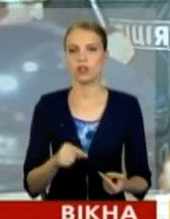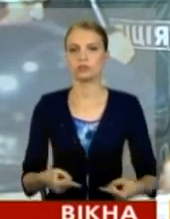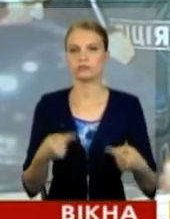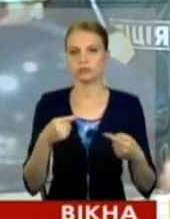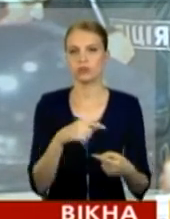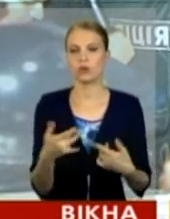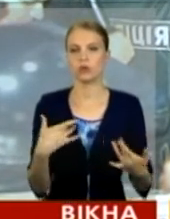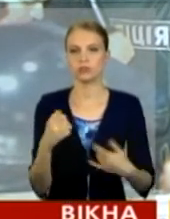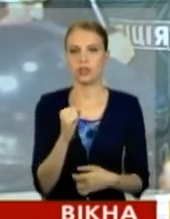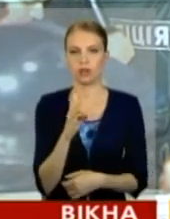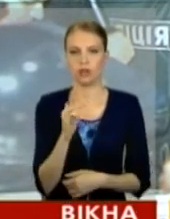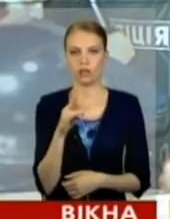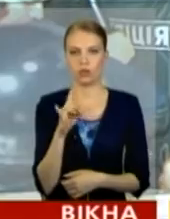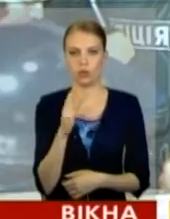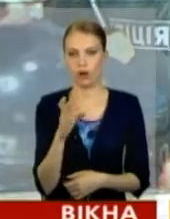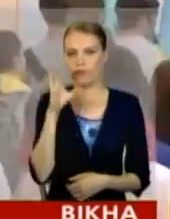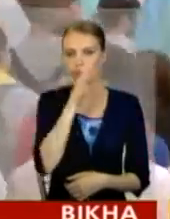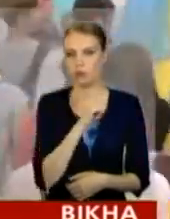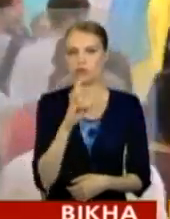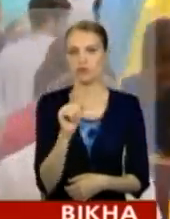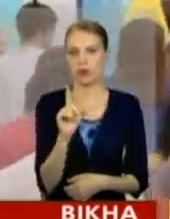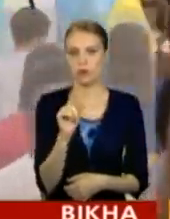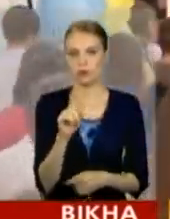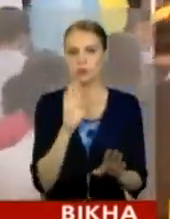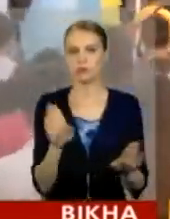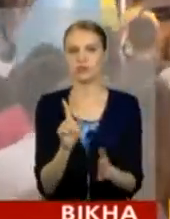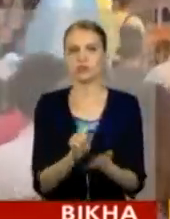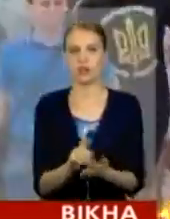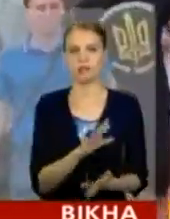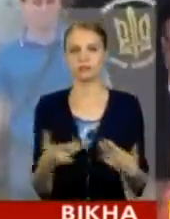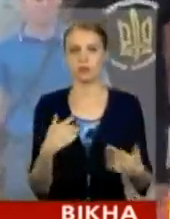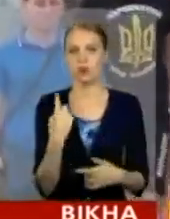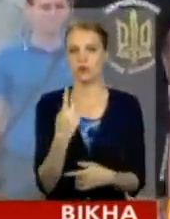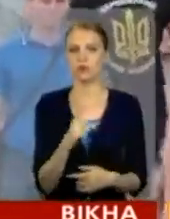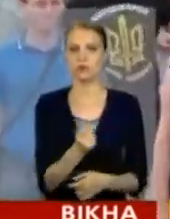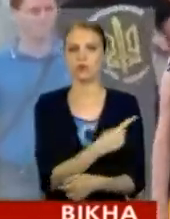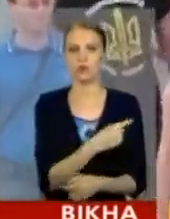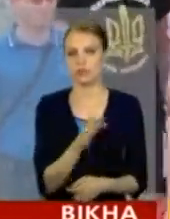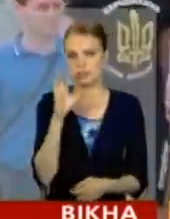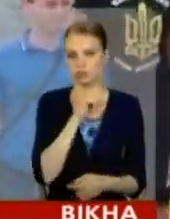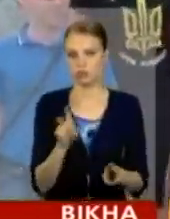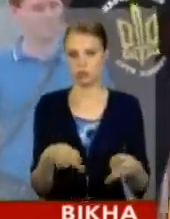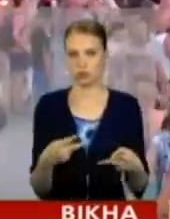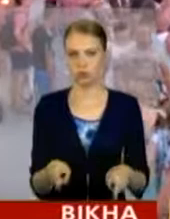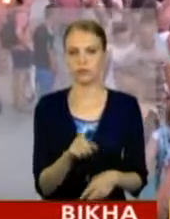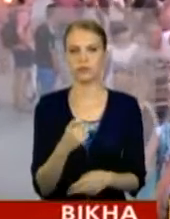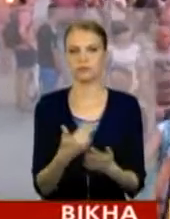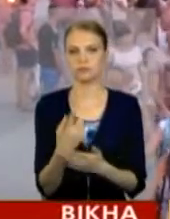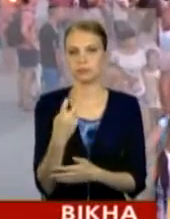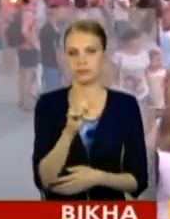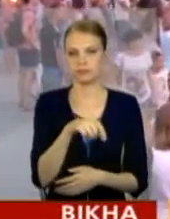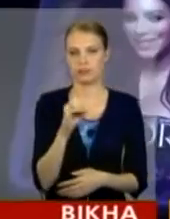концерту «Ані Лорак». І нагадаю, вночі проти понеділка співачка мала виступ в одному з одеських нічних клубів. За